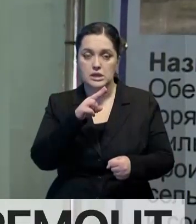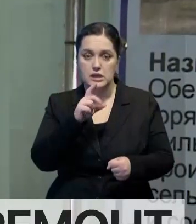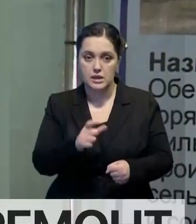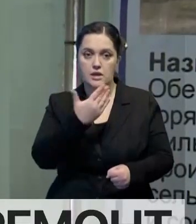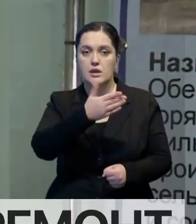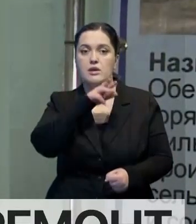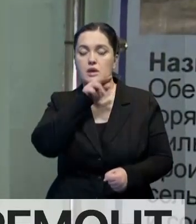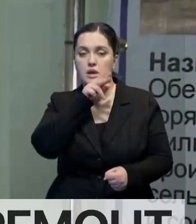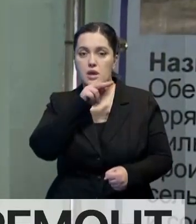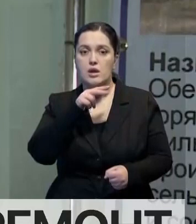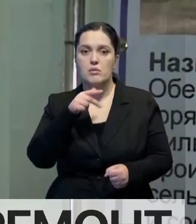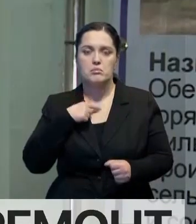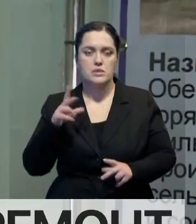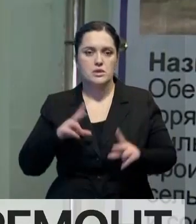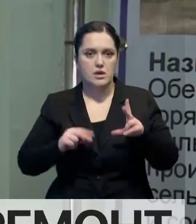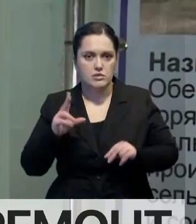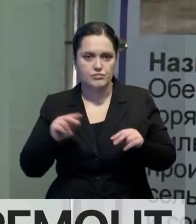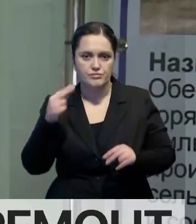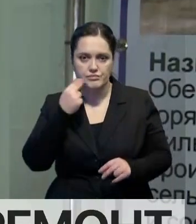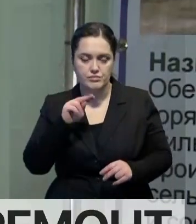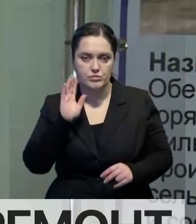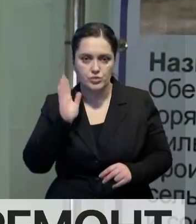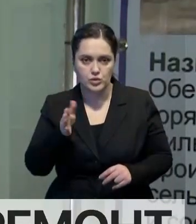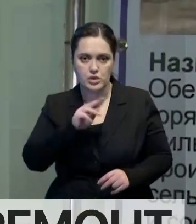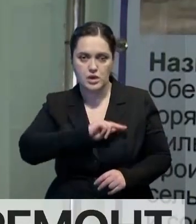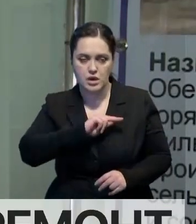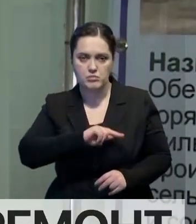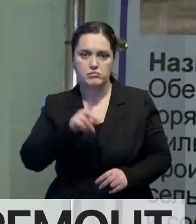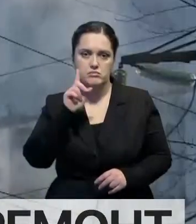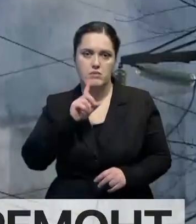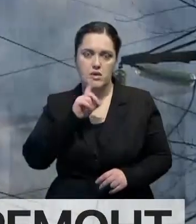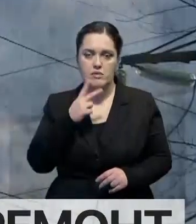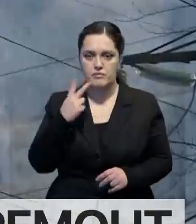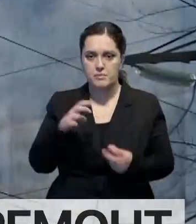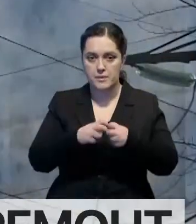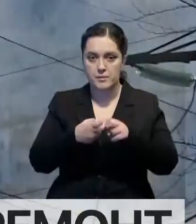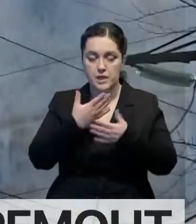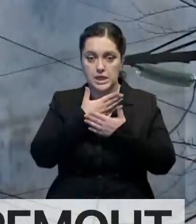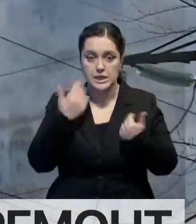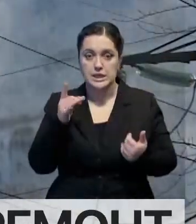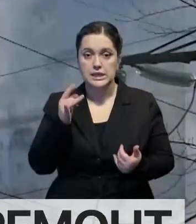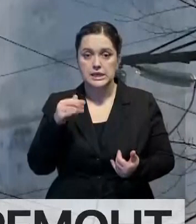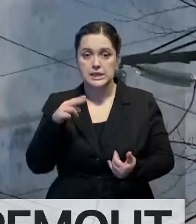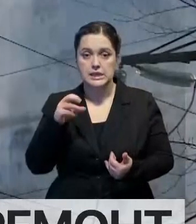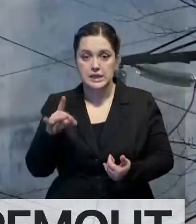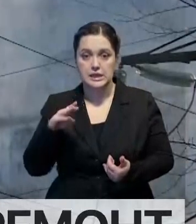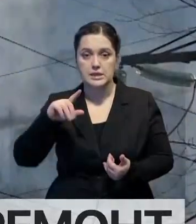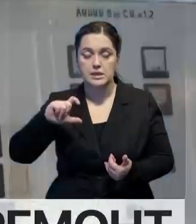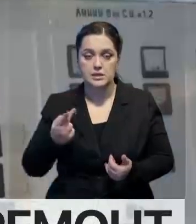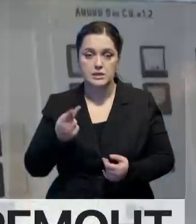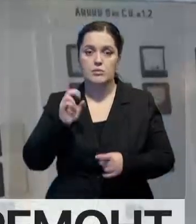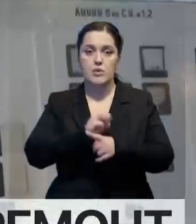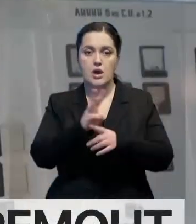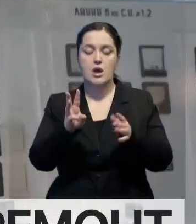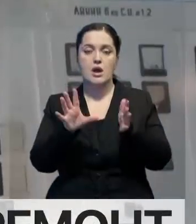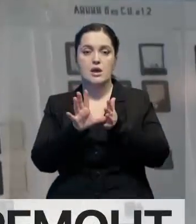что это оборудование должным образом будет работать. Пока что никаких нареканий нет. А это значит, что Ридер ТЭЦ сможет полностью обеспечить